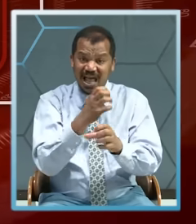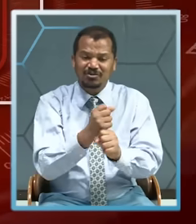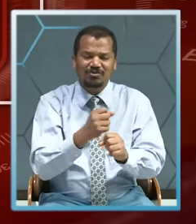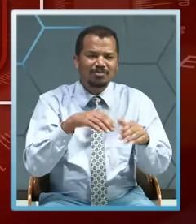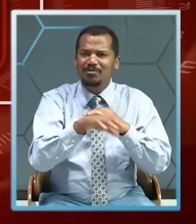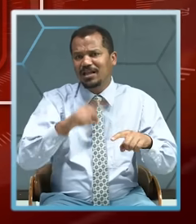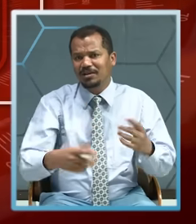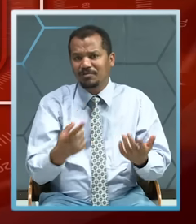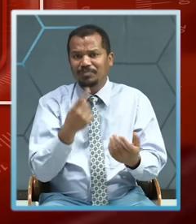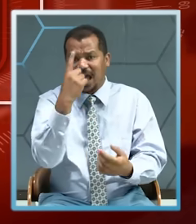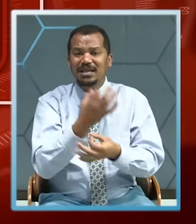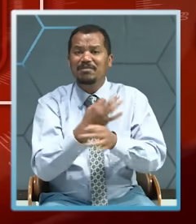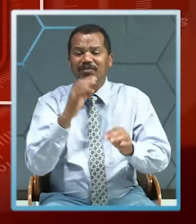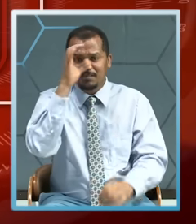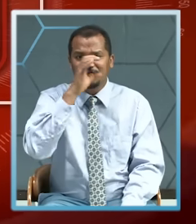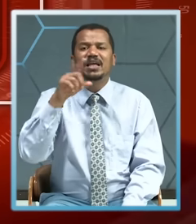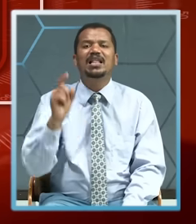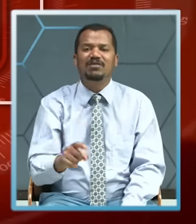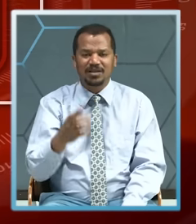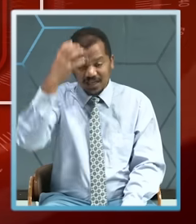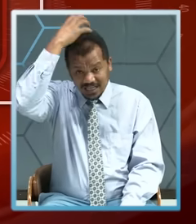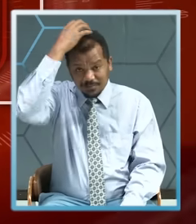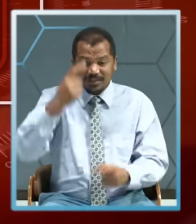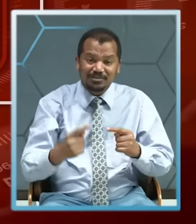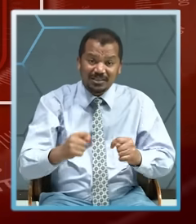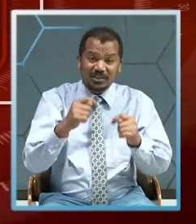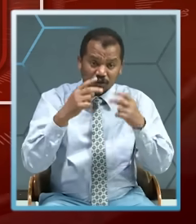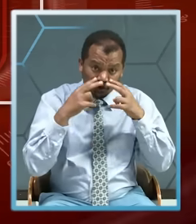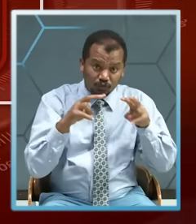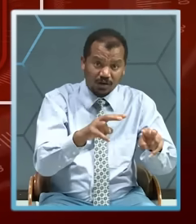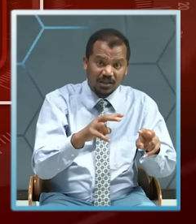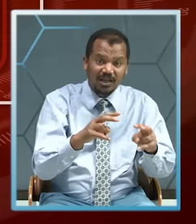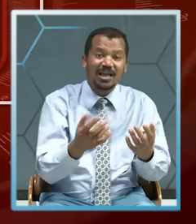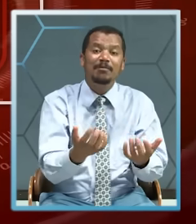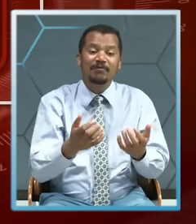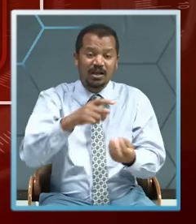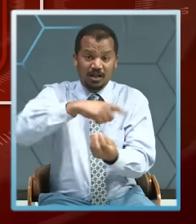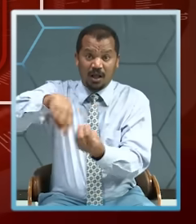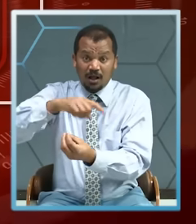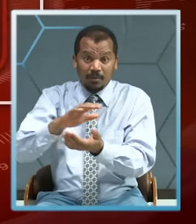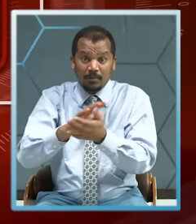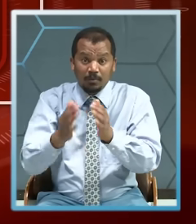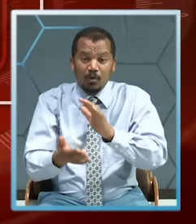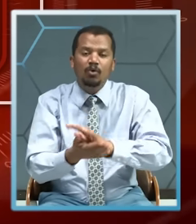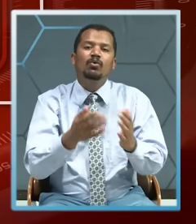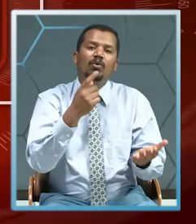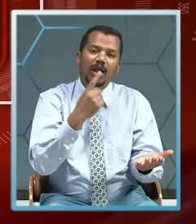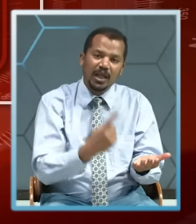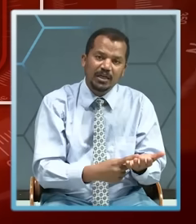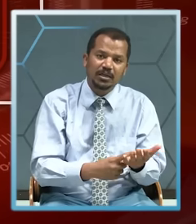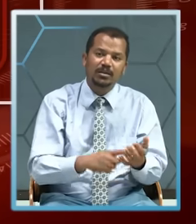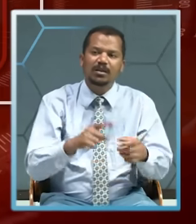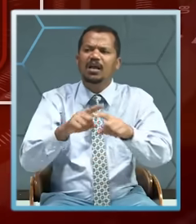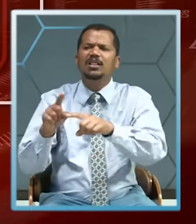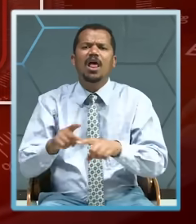እዛ መግባት አይቻልም። ስለዚህ አንዳች መፍትሄ መፈለግ ያስፈልጋል። የመንግስትም ጥረትና ትኩረት የሚፈልግ አካባቢ መሆኑ